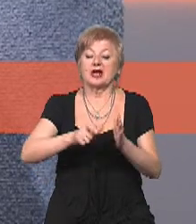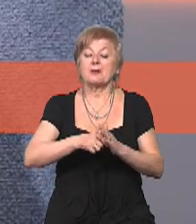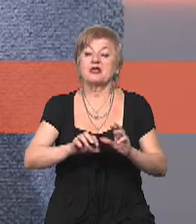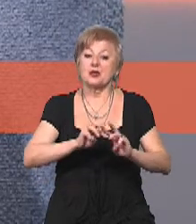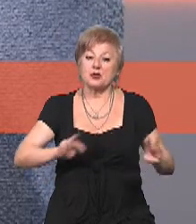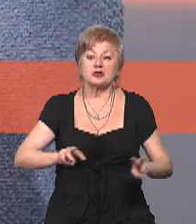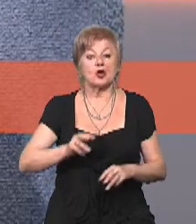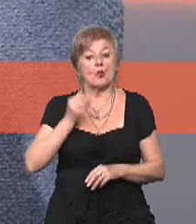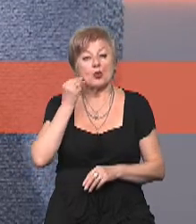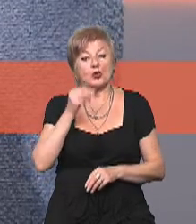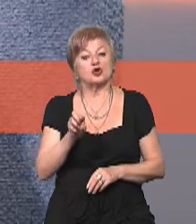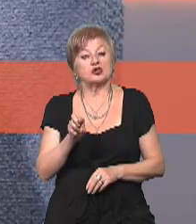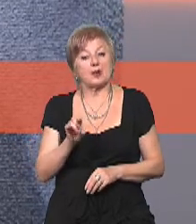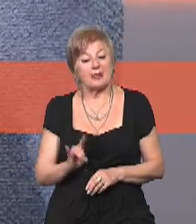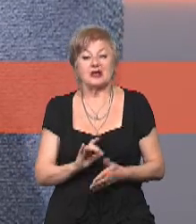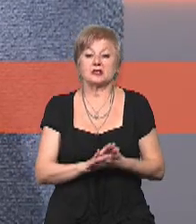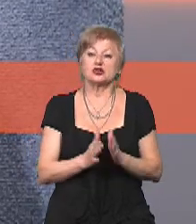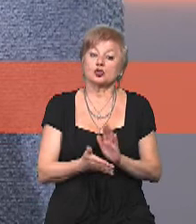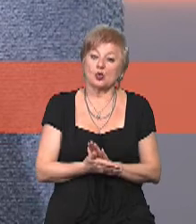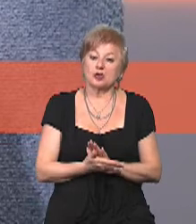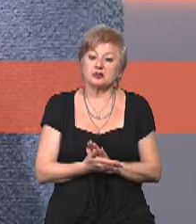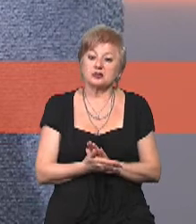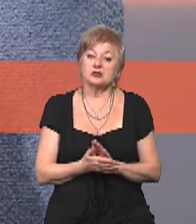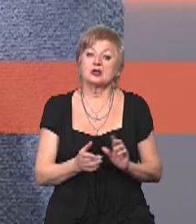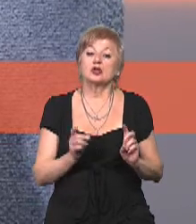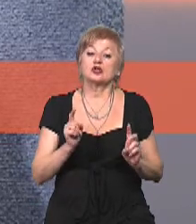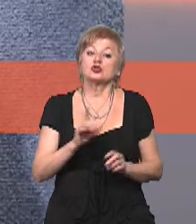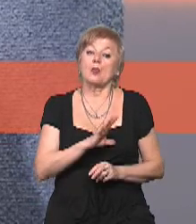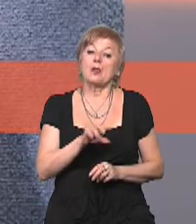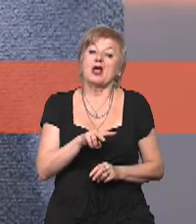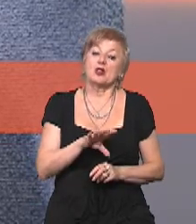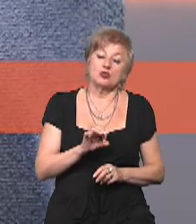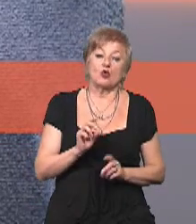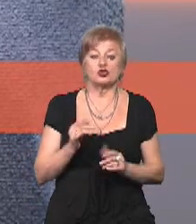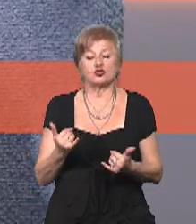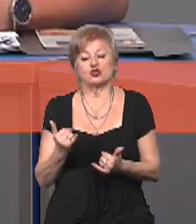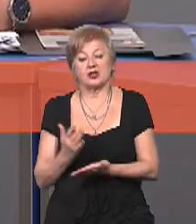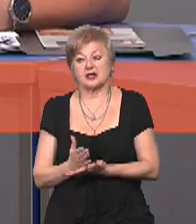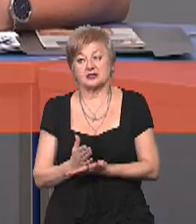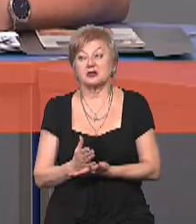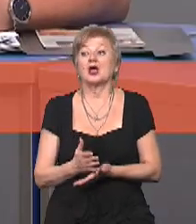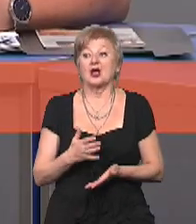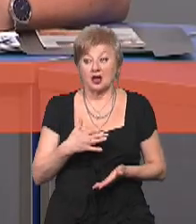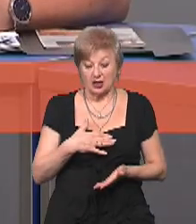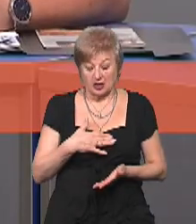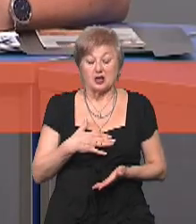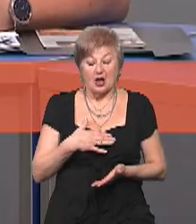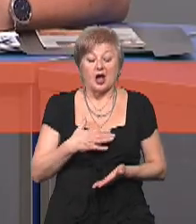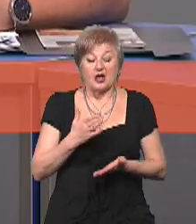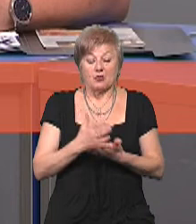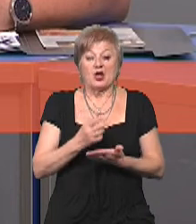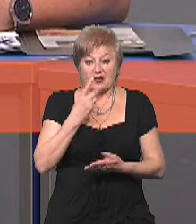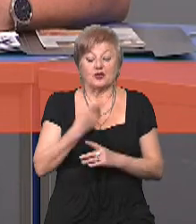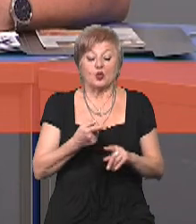она покращила бы ситуацию? Вот с досвіду того, как было и как стало? Ну, я имел в виду регулятор, это